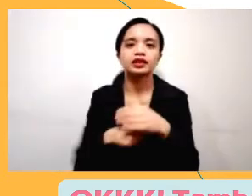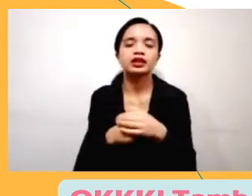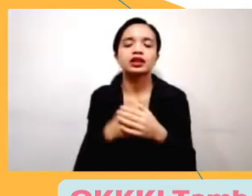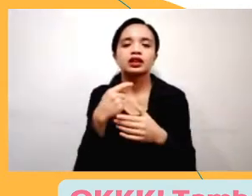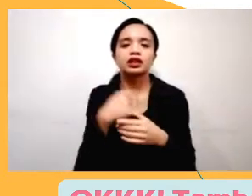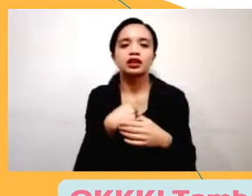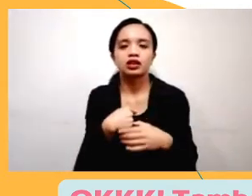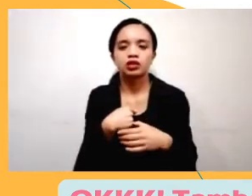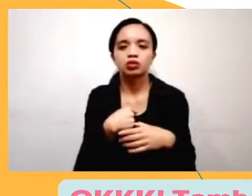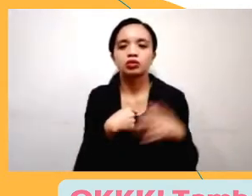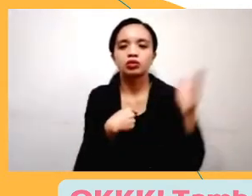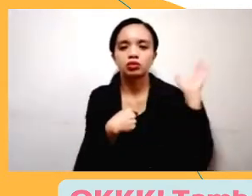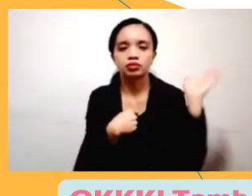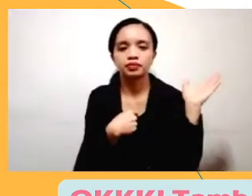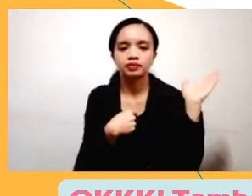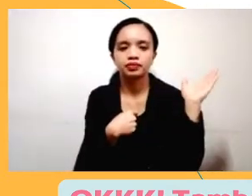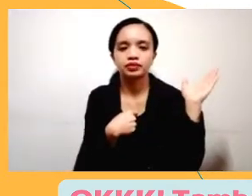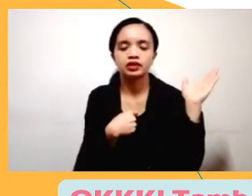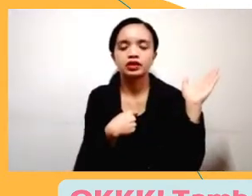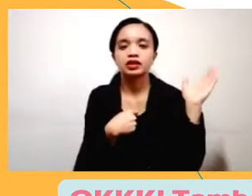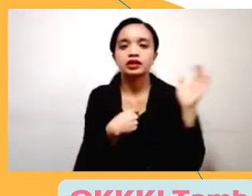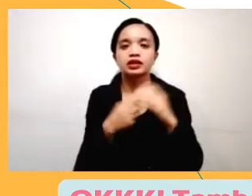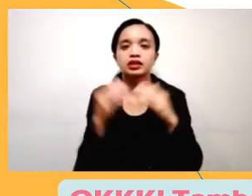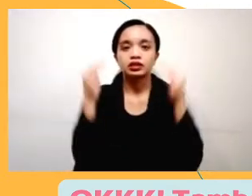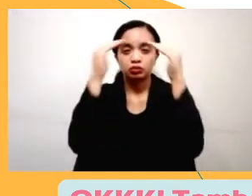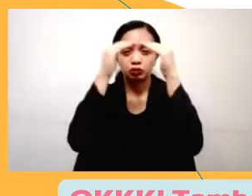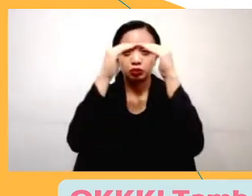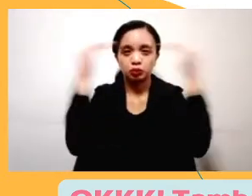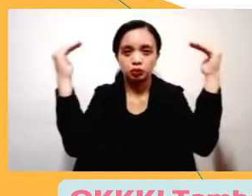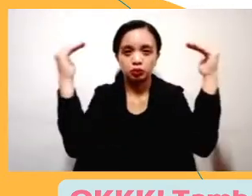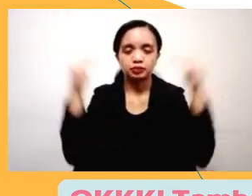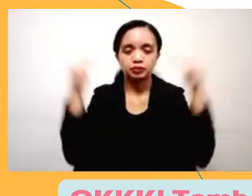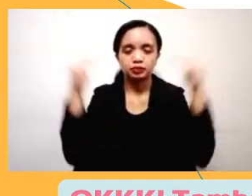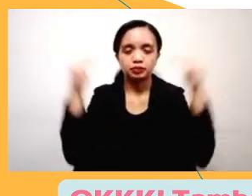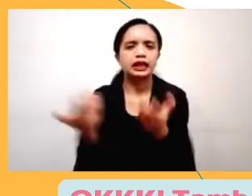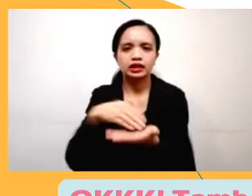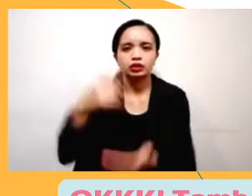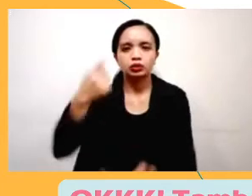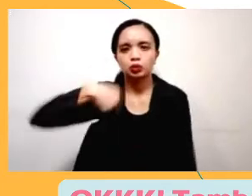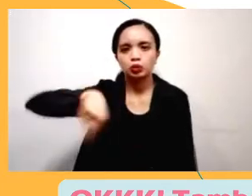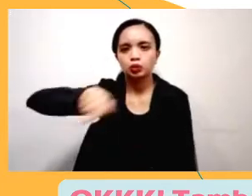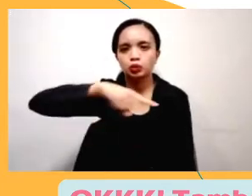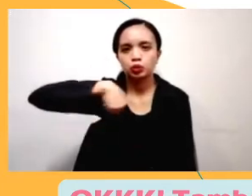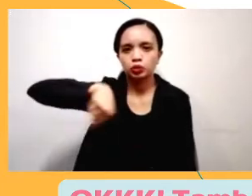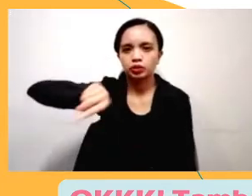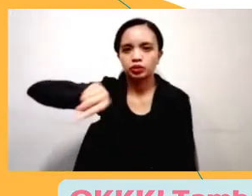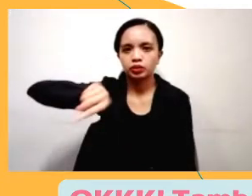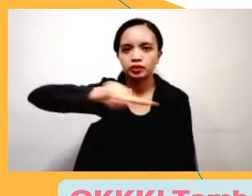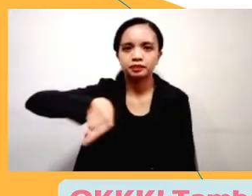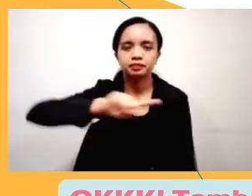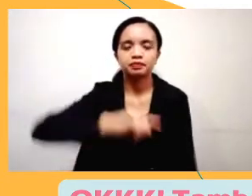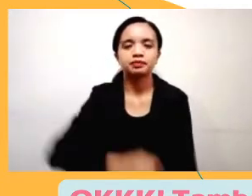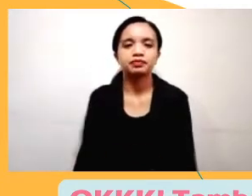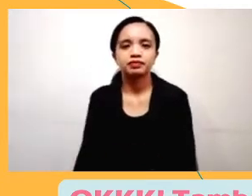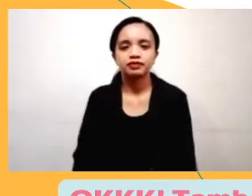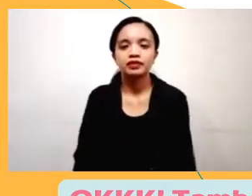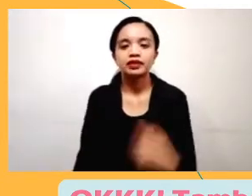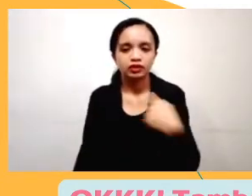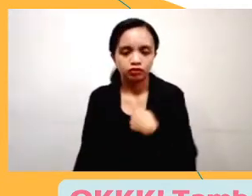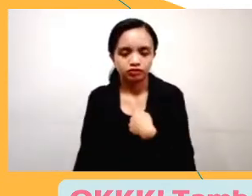Tapos sa high naman, lagyan natin ng ikot ulit. Ako. Isa